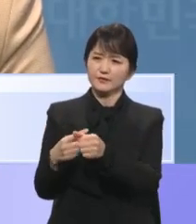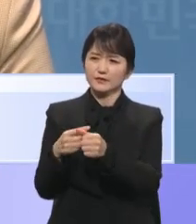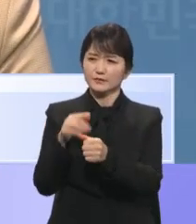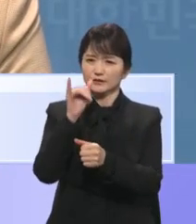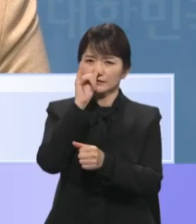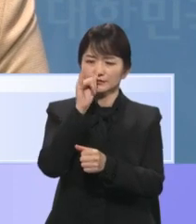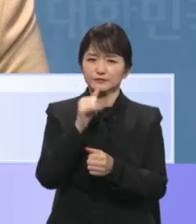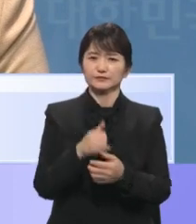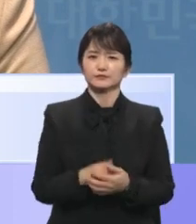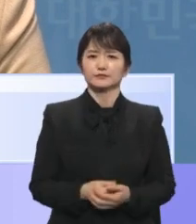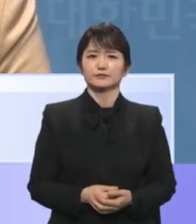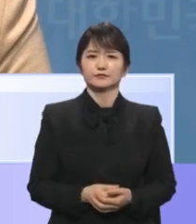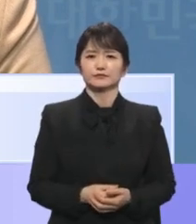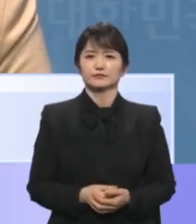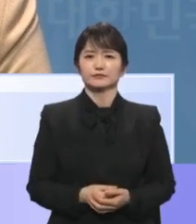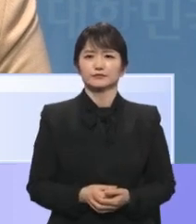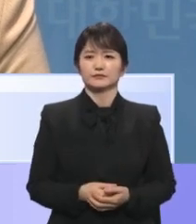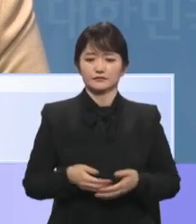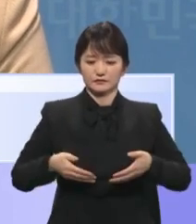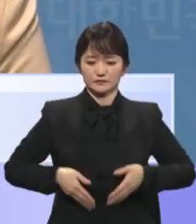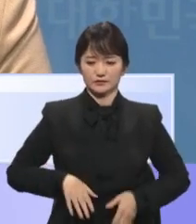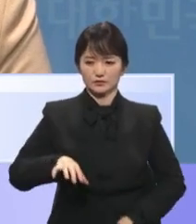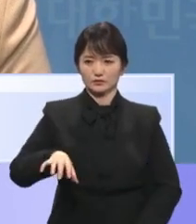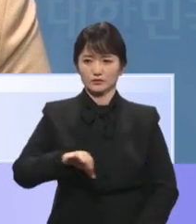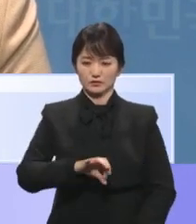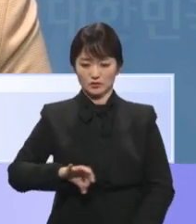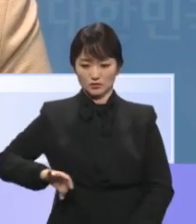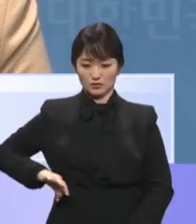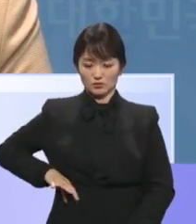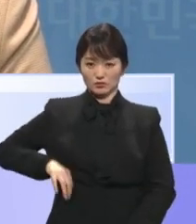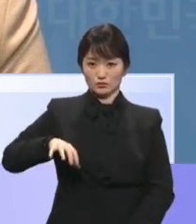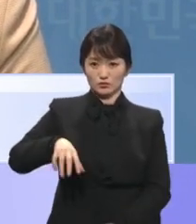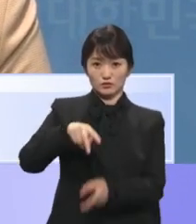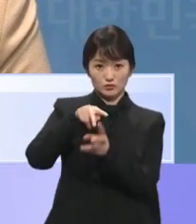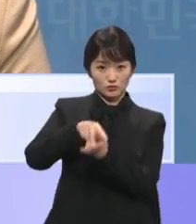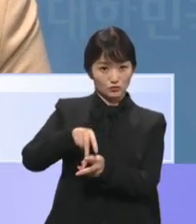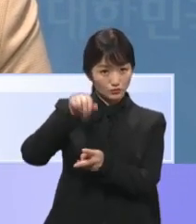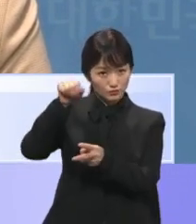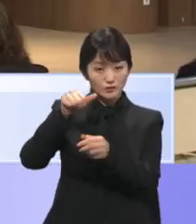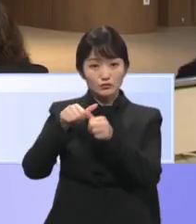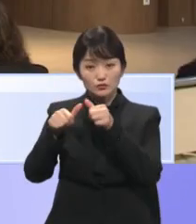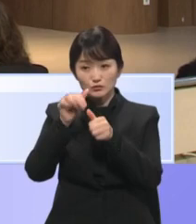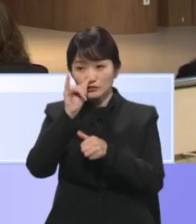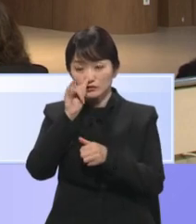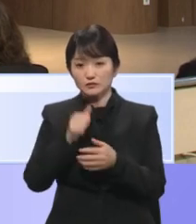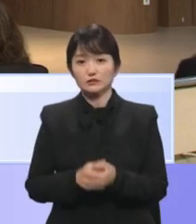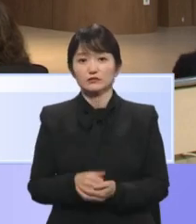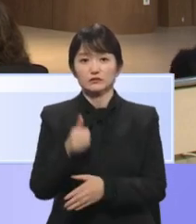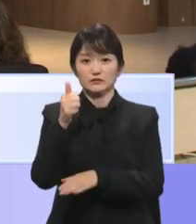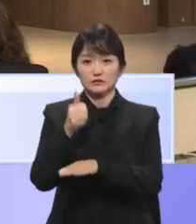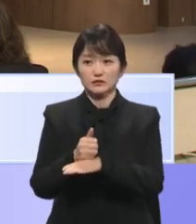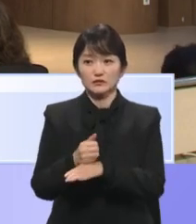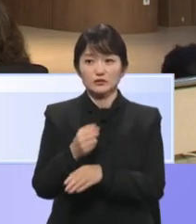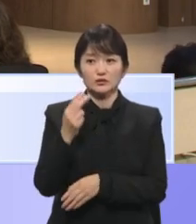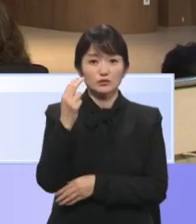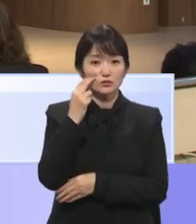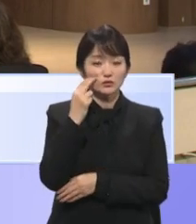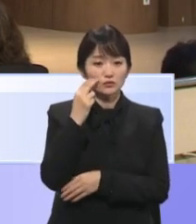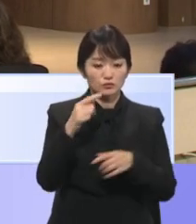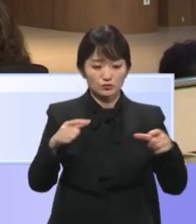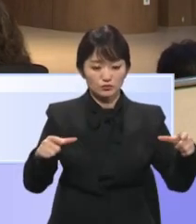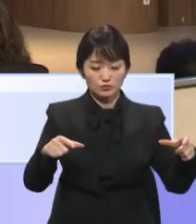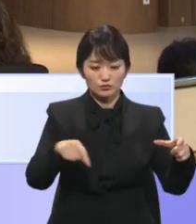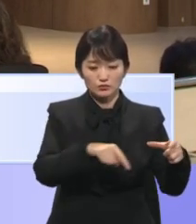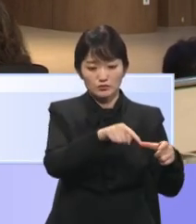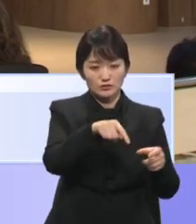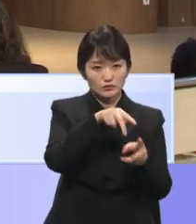결국에는 이제 뭐 고향이라고 하는 뭐 원주 뭐 이쪽으로 뭐 출마한다 이런 이야기들이 많이 나왔습니다만 결국에는 뭐 송파에서 수도권에서 아마 그 민심을 가지고